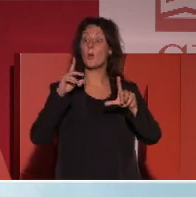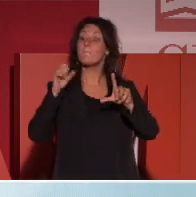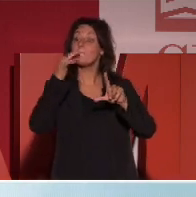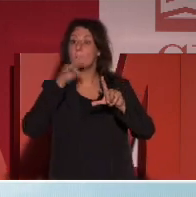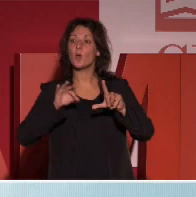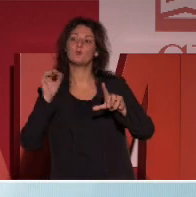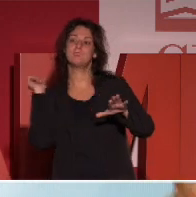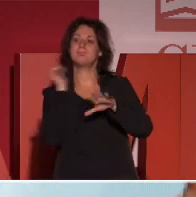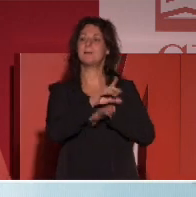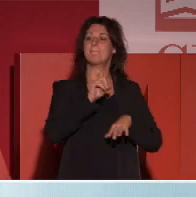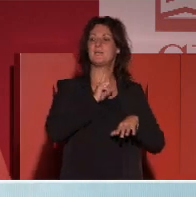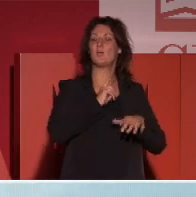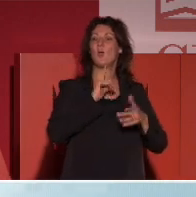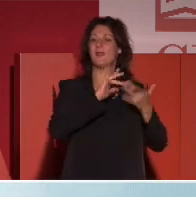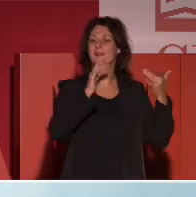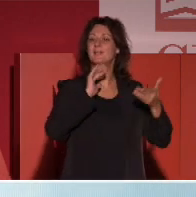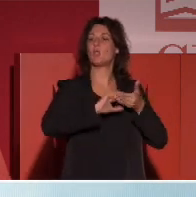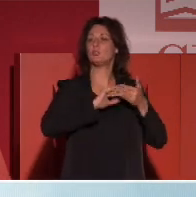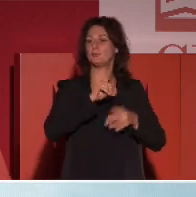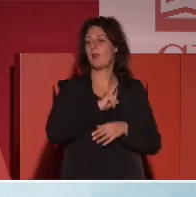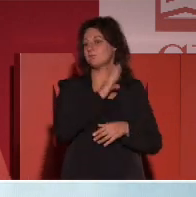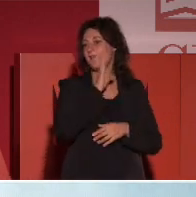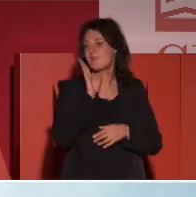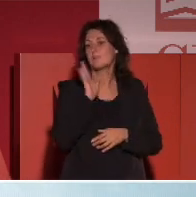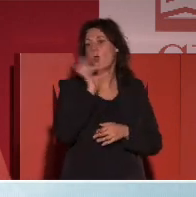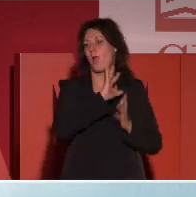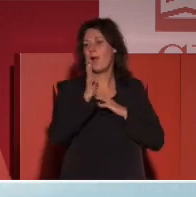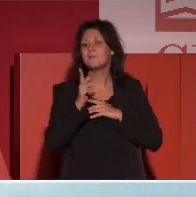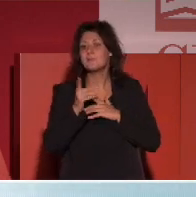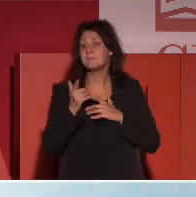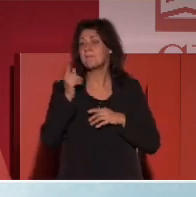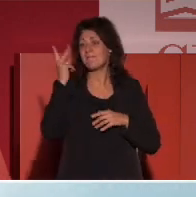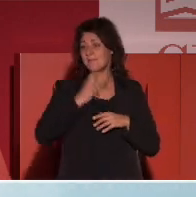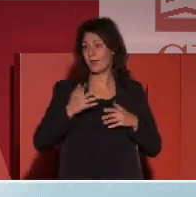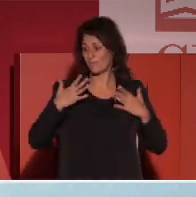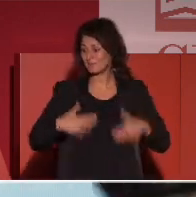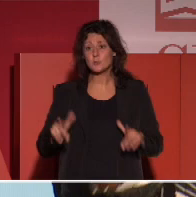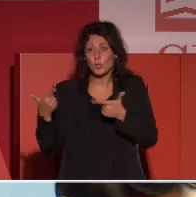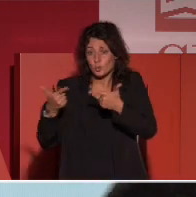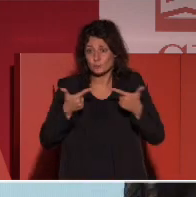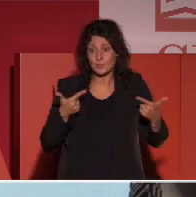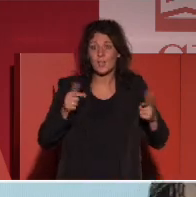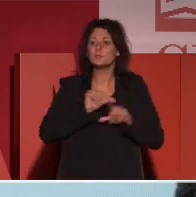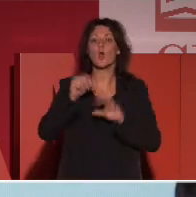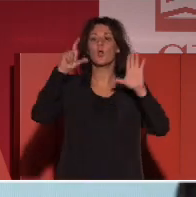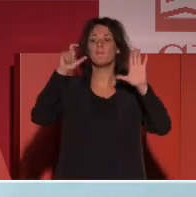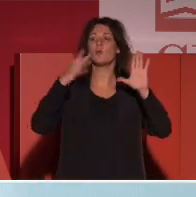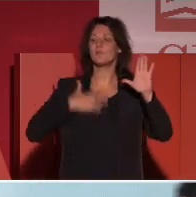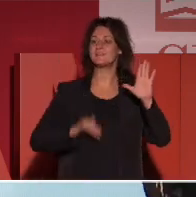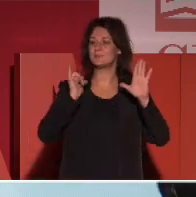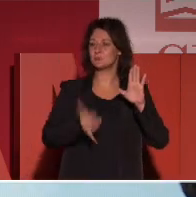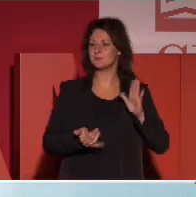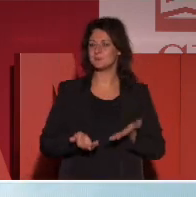una linea di abiti che sono perfettamente con friendly e molto green è assolutamente compatibile non